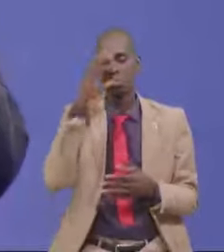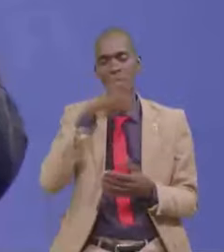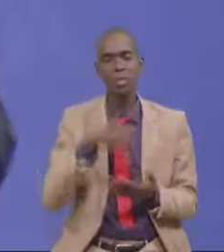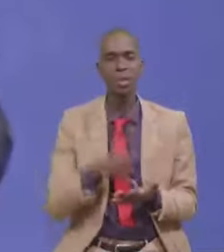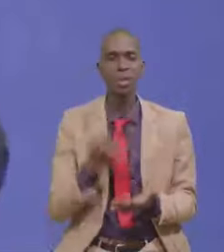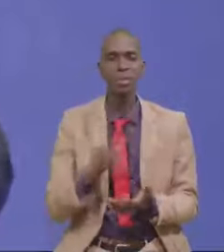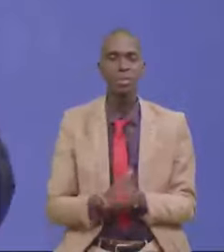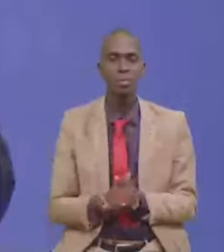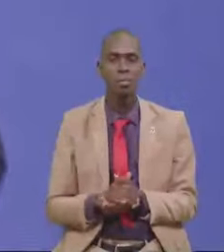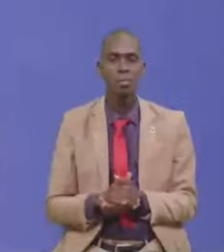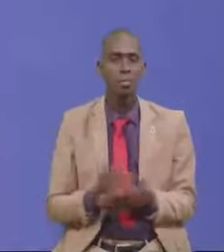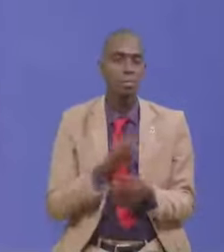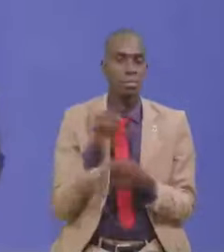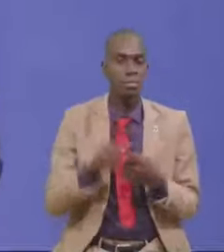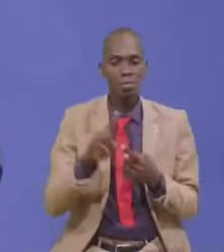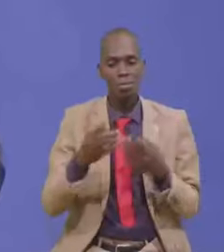Il a vendu la vérité.